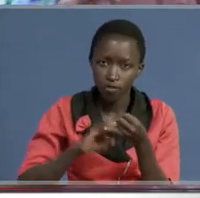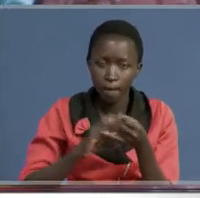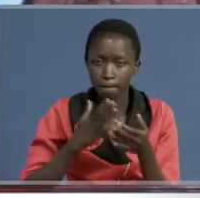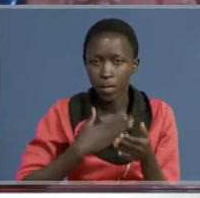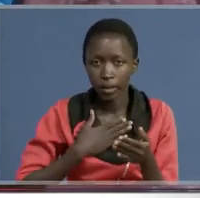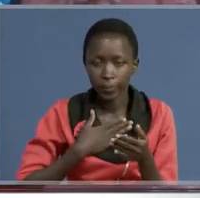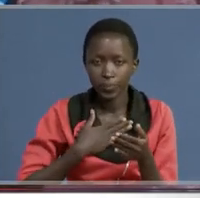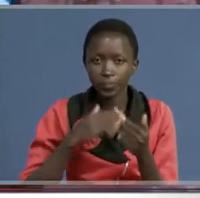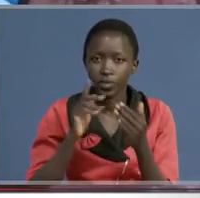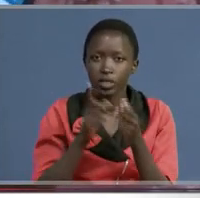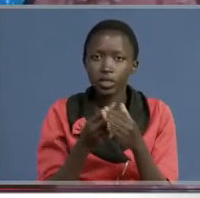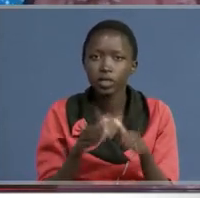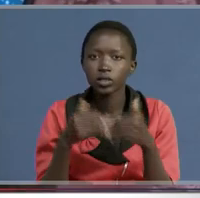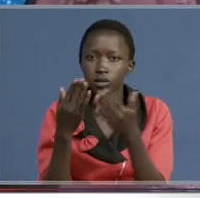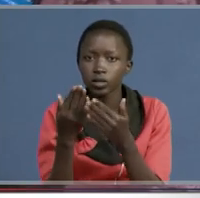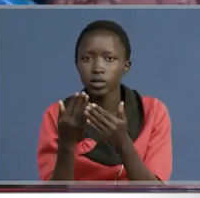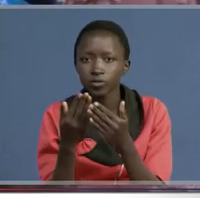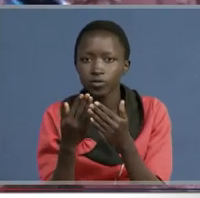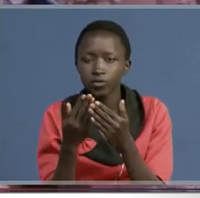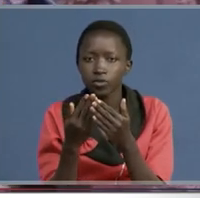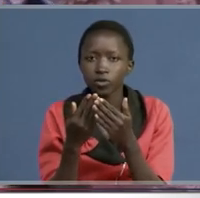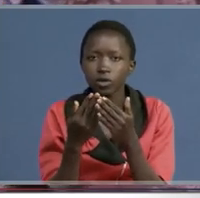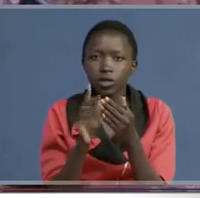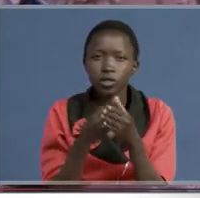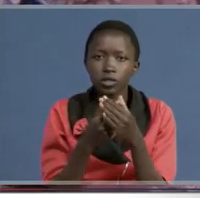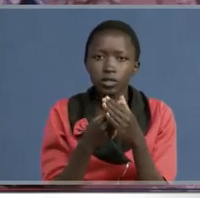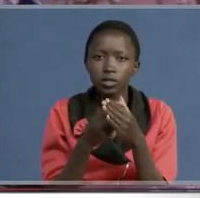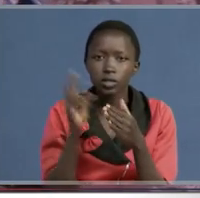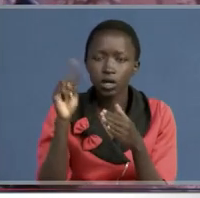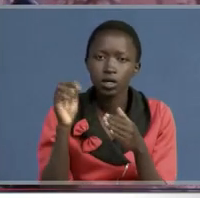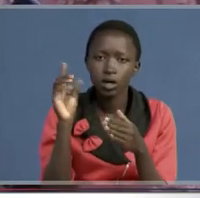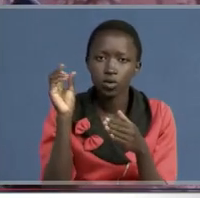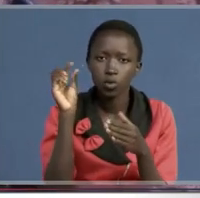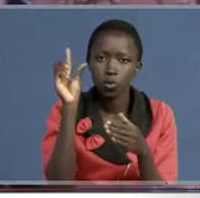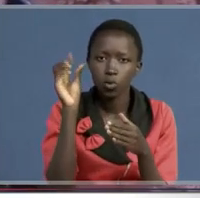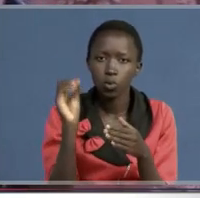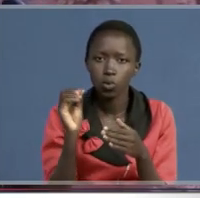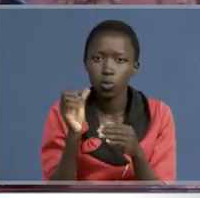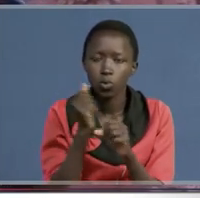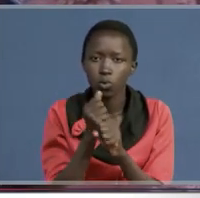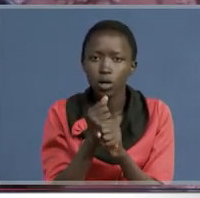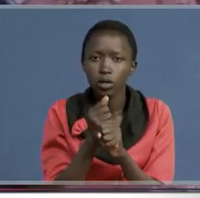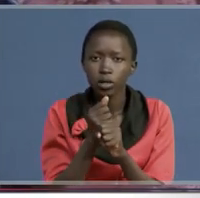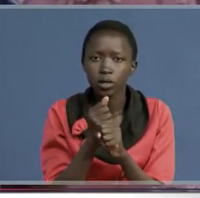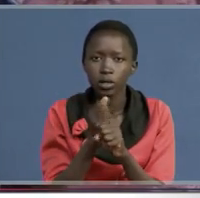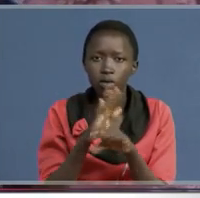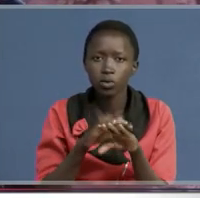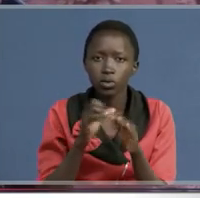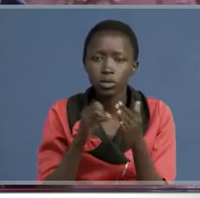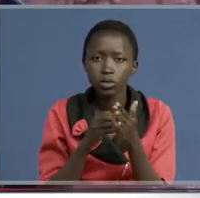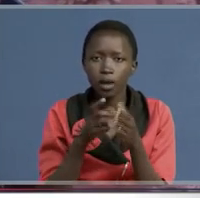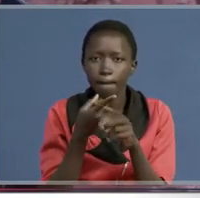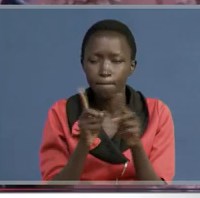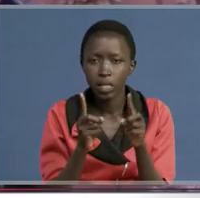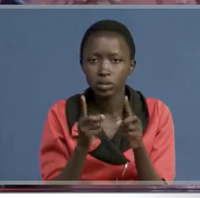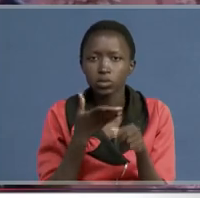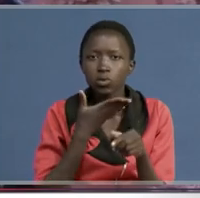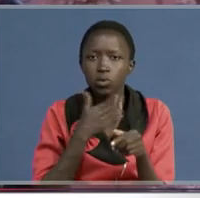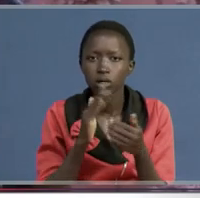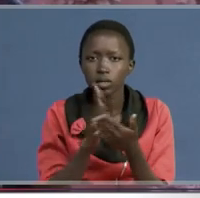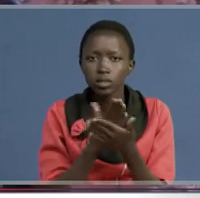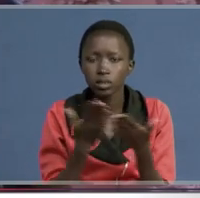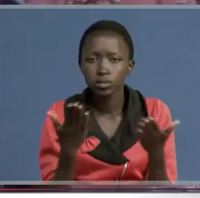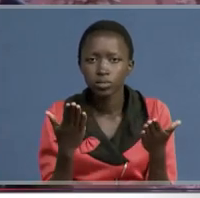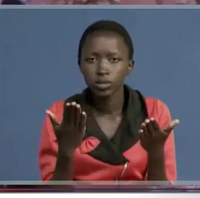hii, akimpatia instructions, na Ndolo naye akimwambia I'm working on it, but the designer wants something